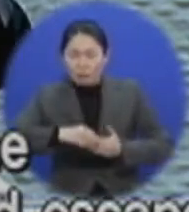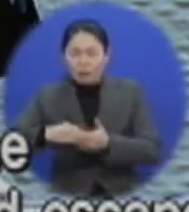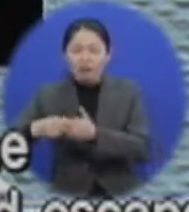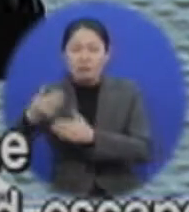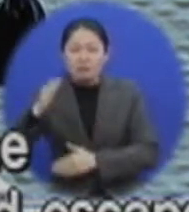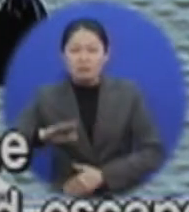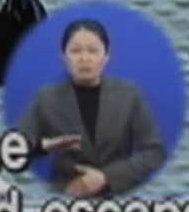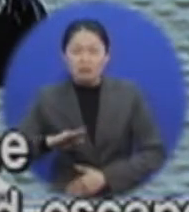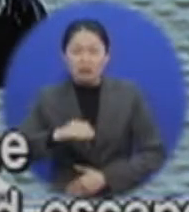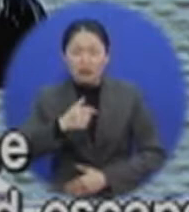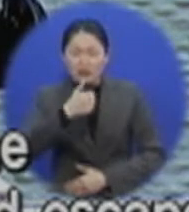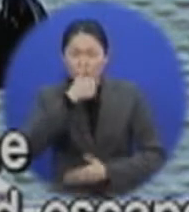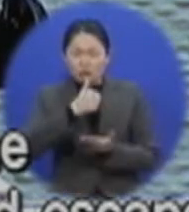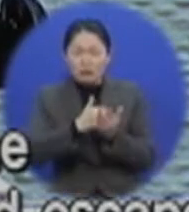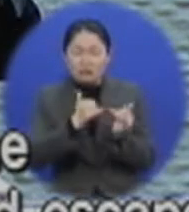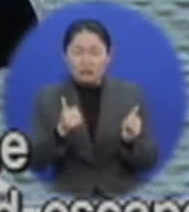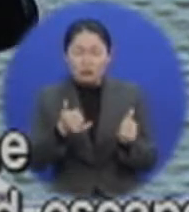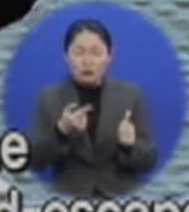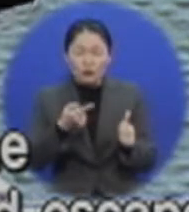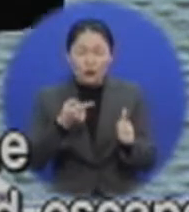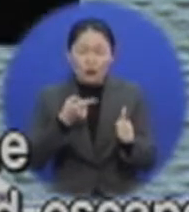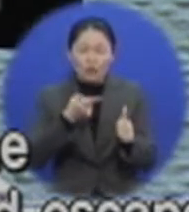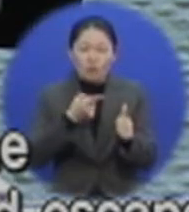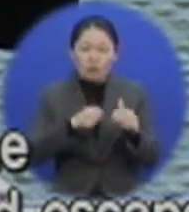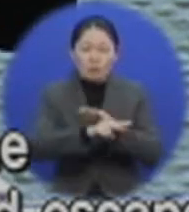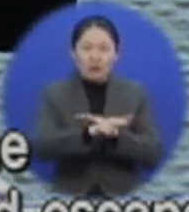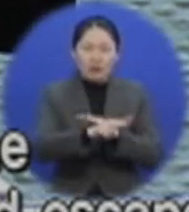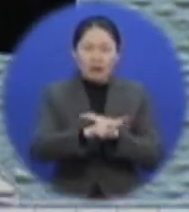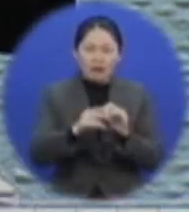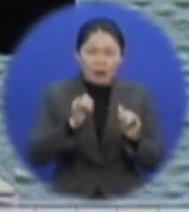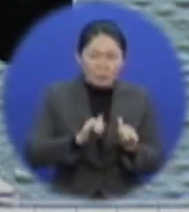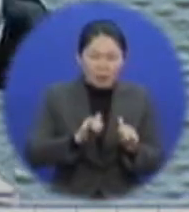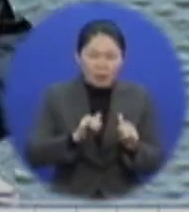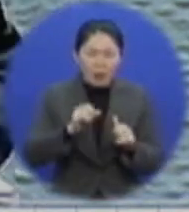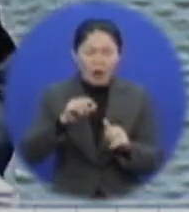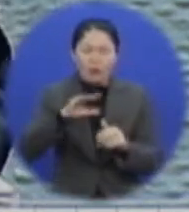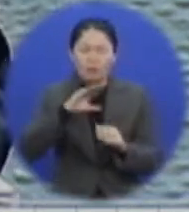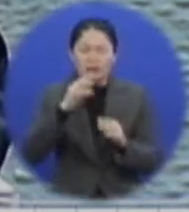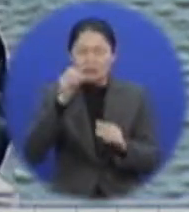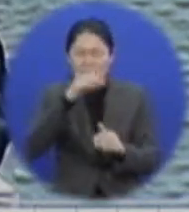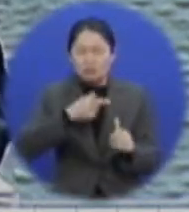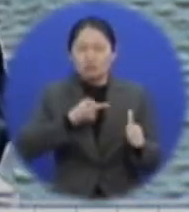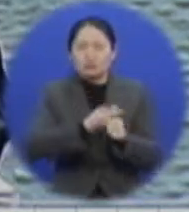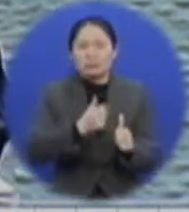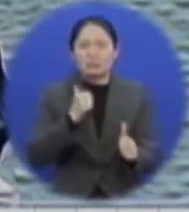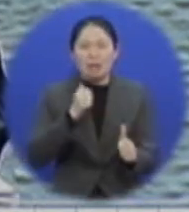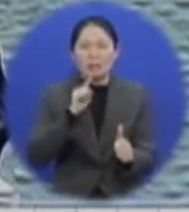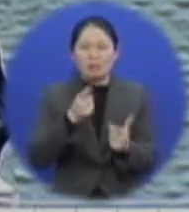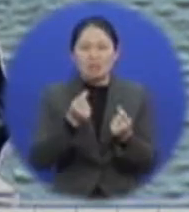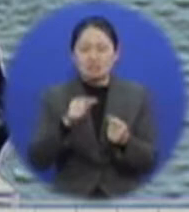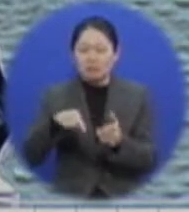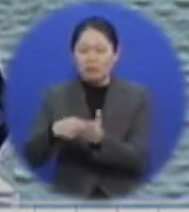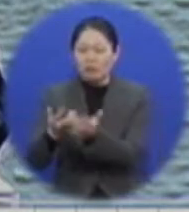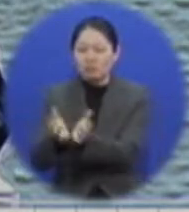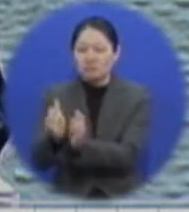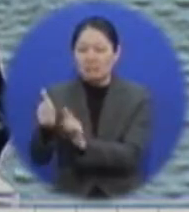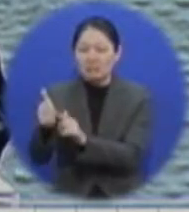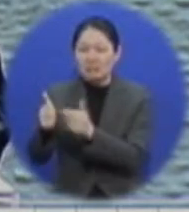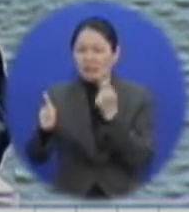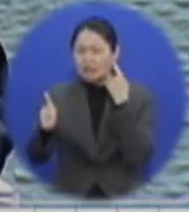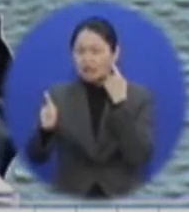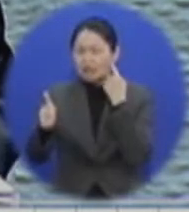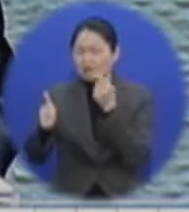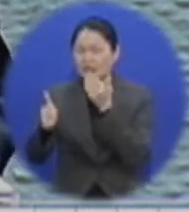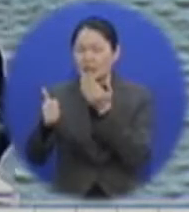죄수들이 도망갈까 봐 아예 죽여 버립니다 그렇게 백부장의 게 제안을